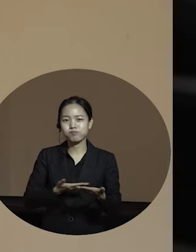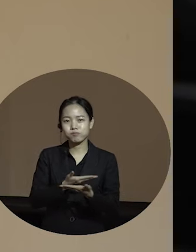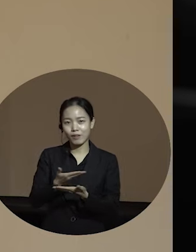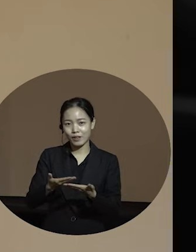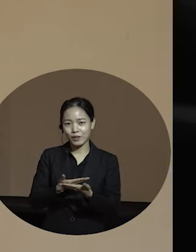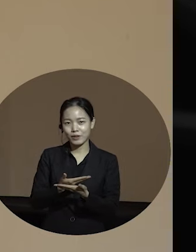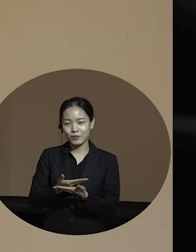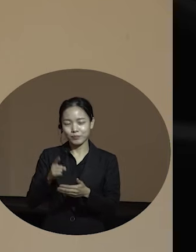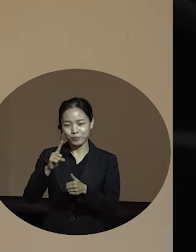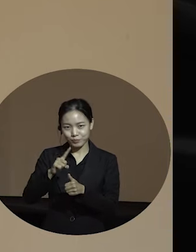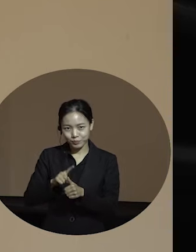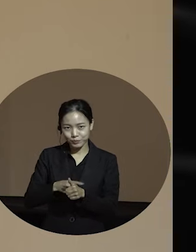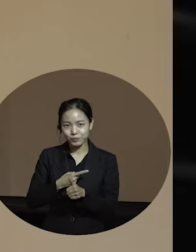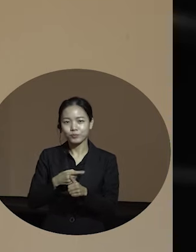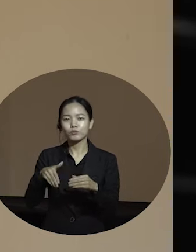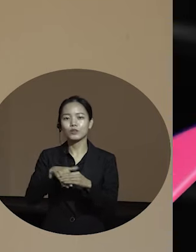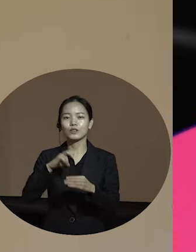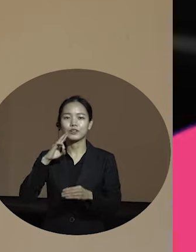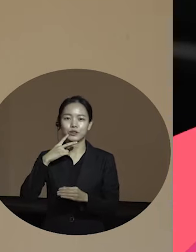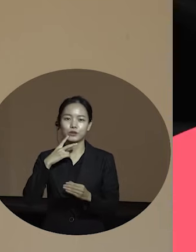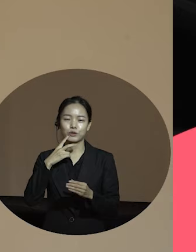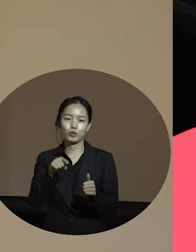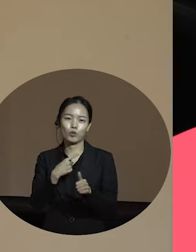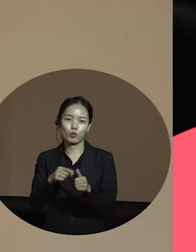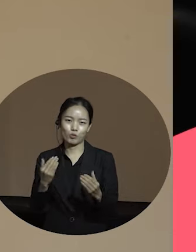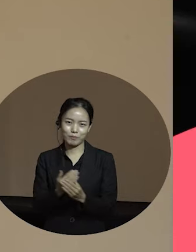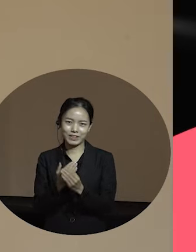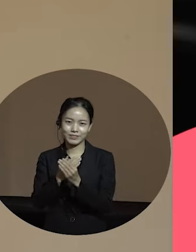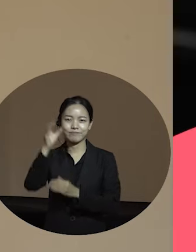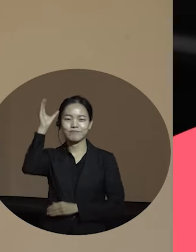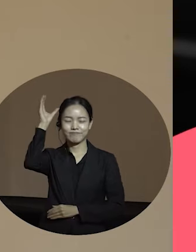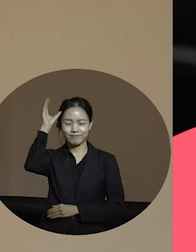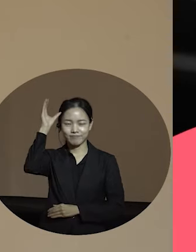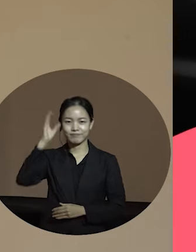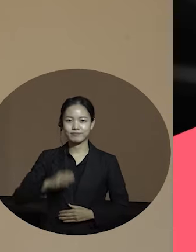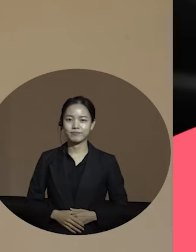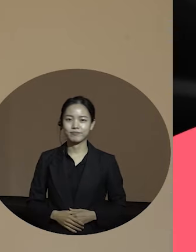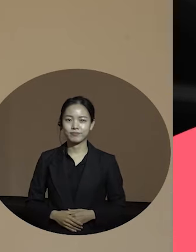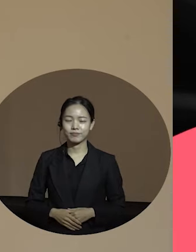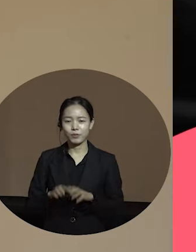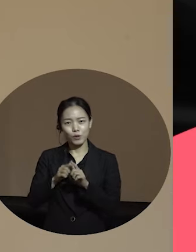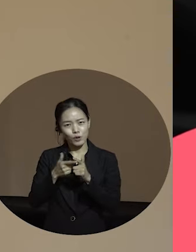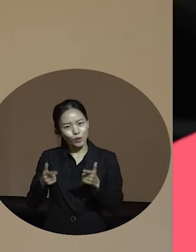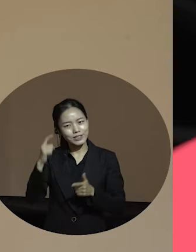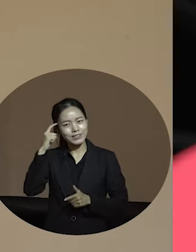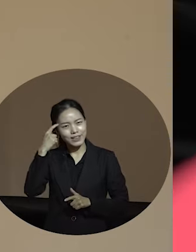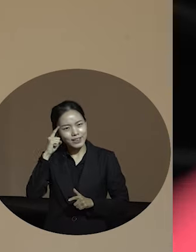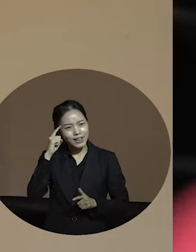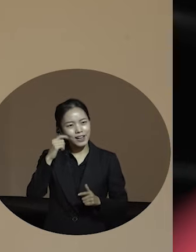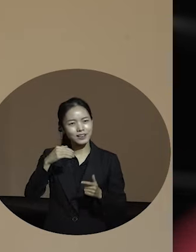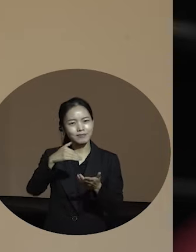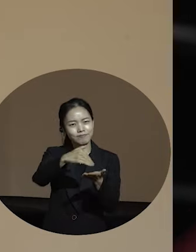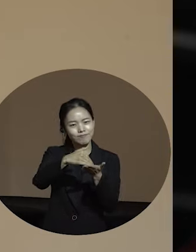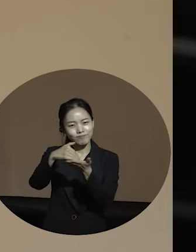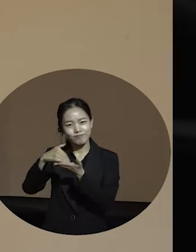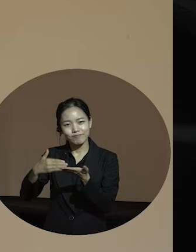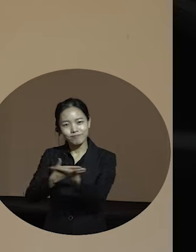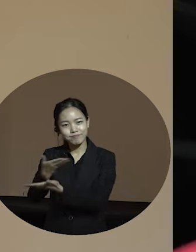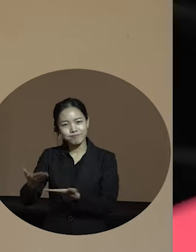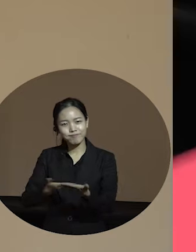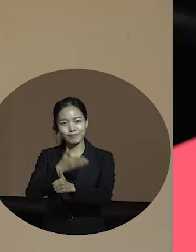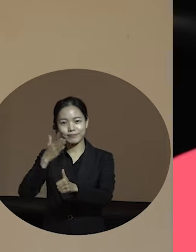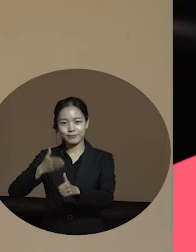문화예술교육을 발전시켜 나가며 미래를 그릴 수 있기를 기대합니다. 다양한 제안과 생각을 나누어 주시기